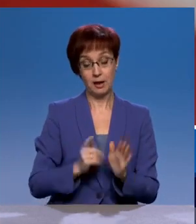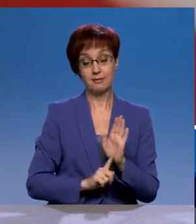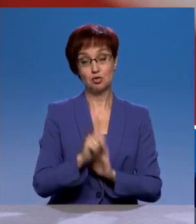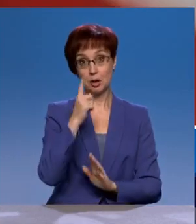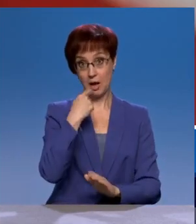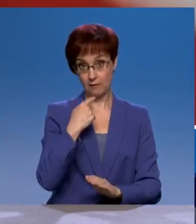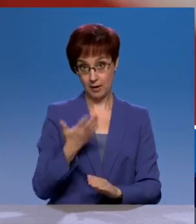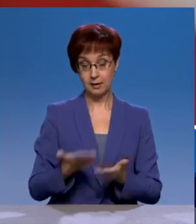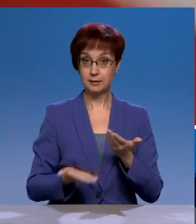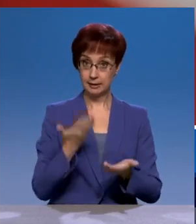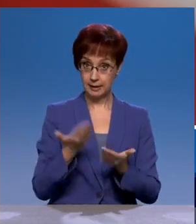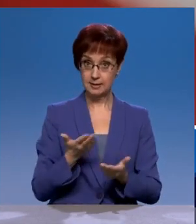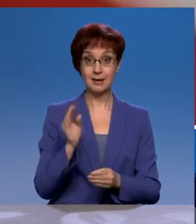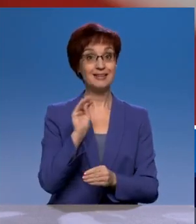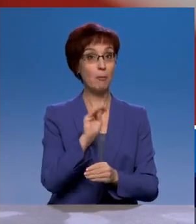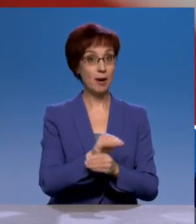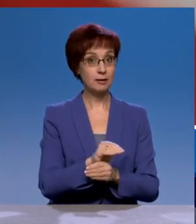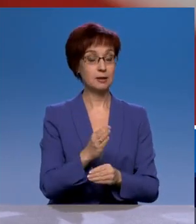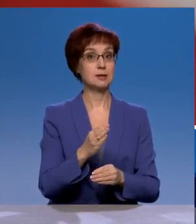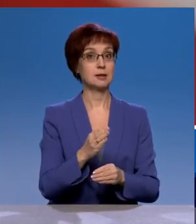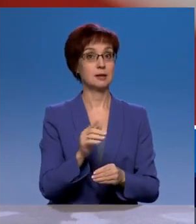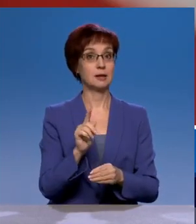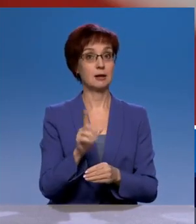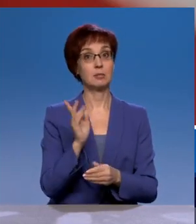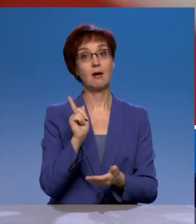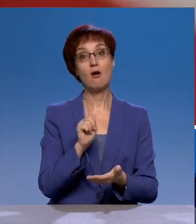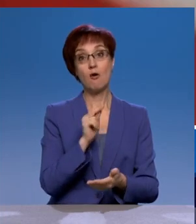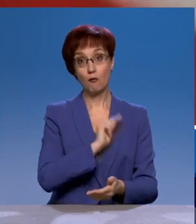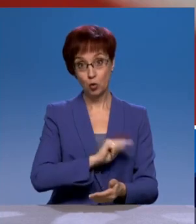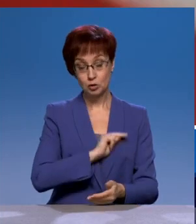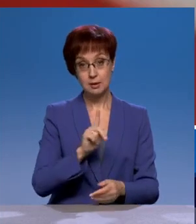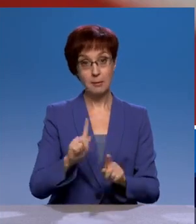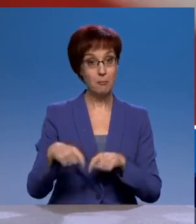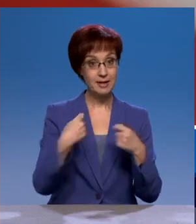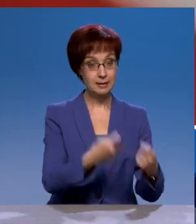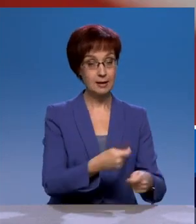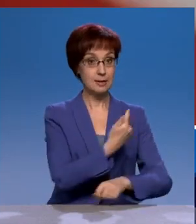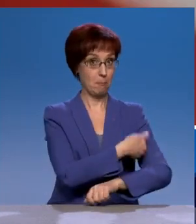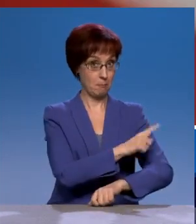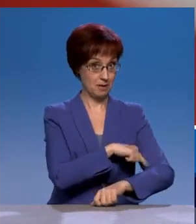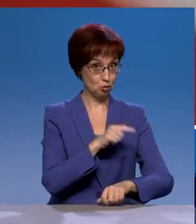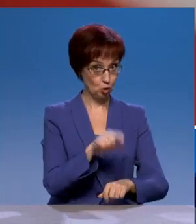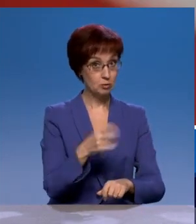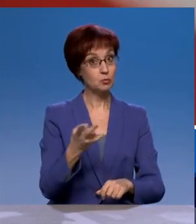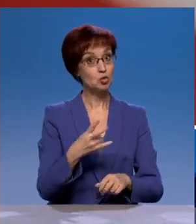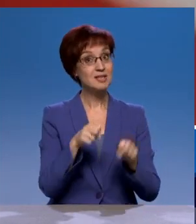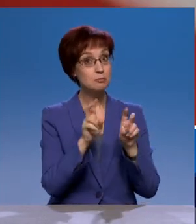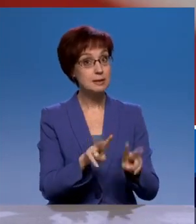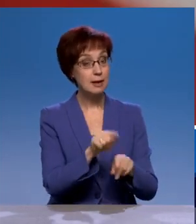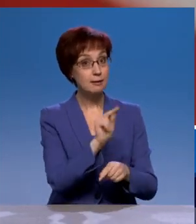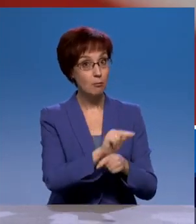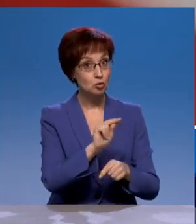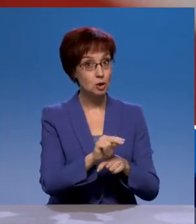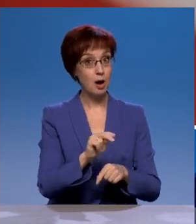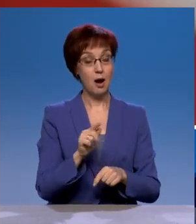какие-то дополнительные функции мы передадим медсестрам, то их надо специально для этого готовить. А у нас сроки обучения медсестер совсем недавно